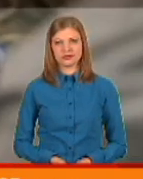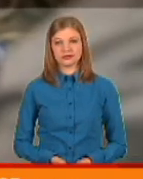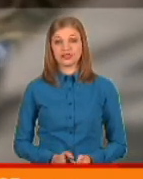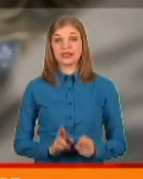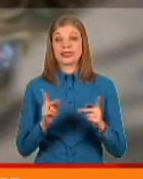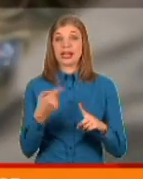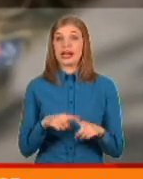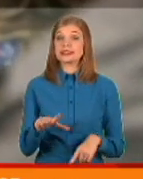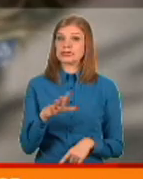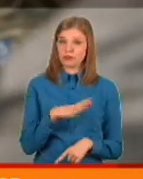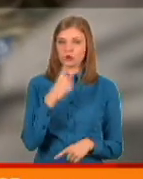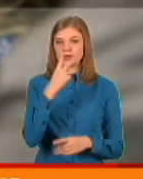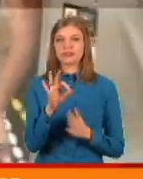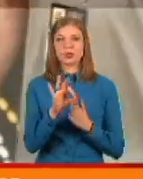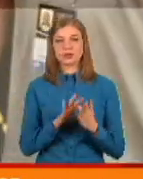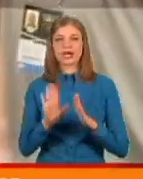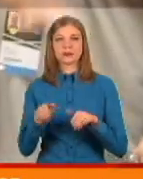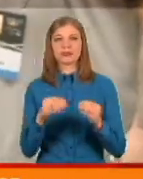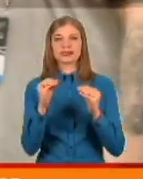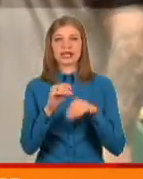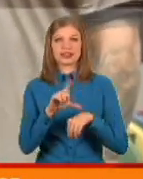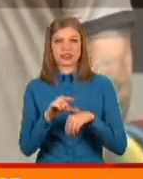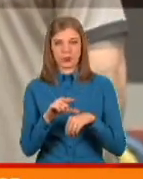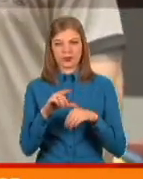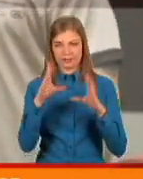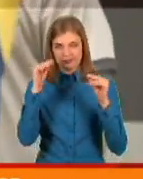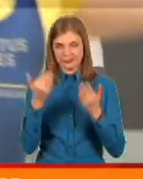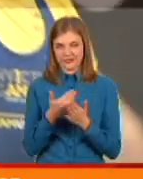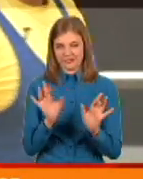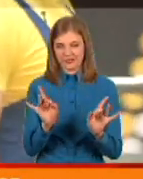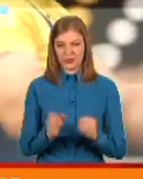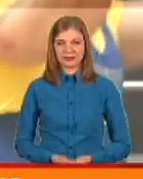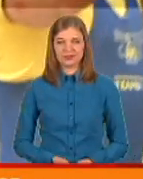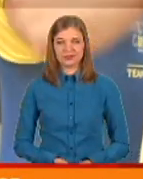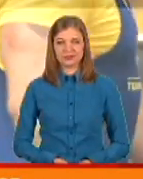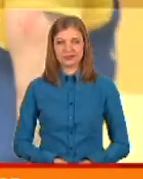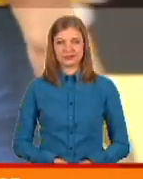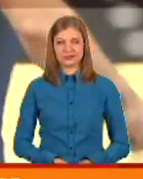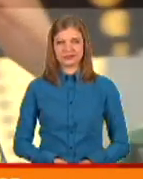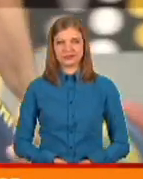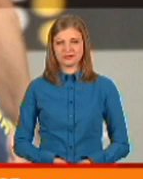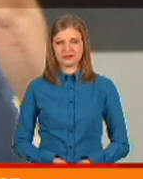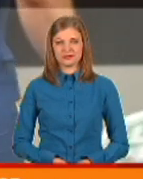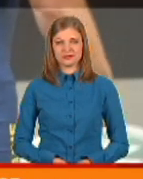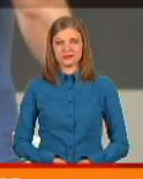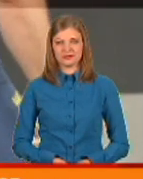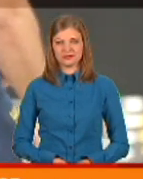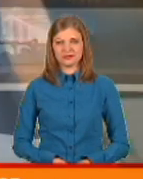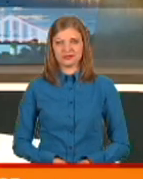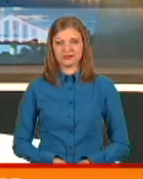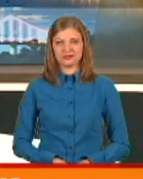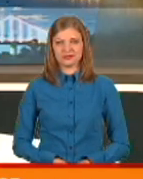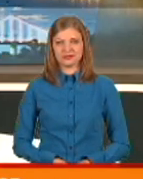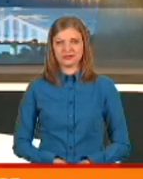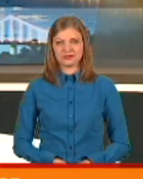Як це було? Дивіться одразу після 10-годинного випуску «Вікон». Пересичалко, Олексій Миронко, Ярослав Тихомир. Програма «Вікна»